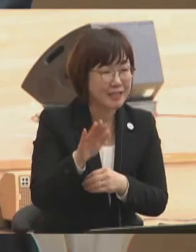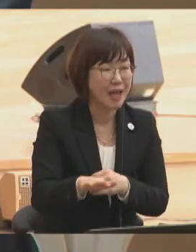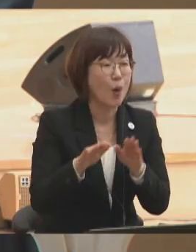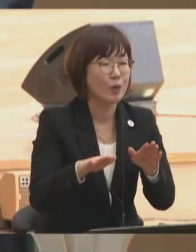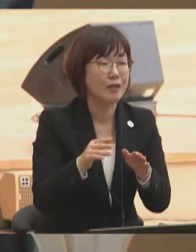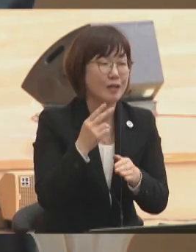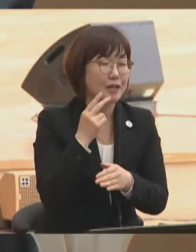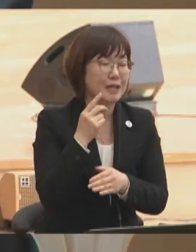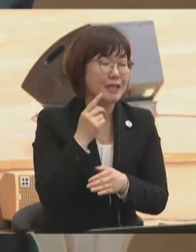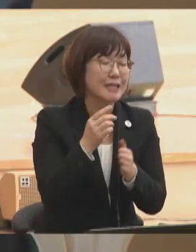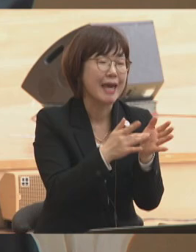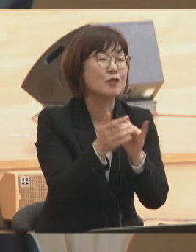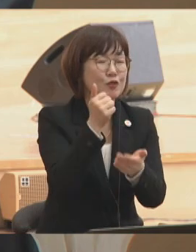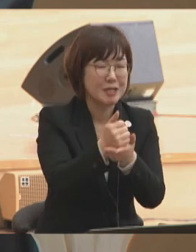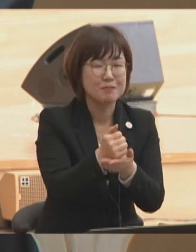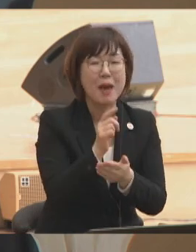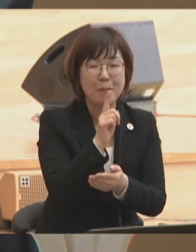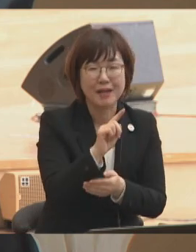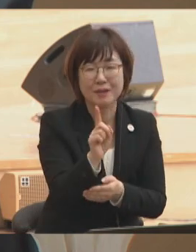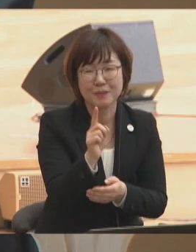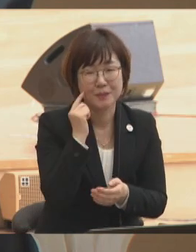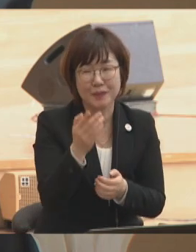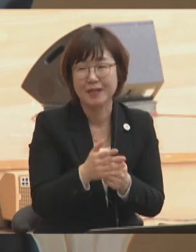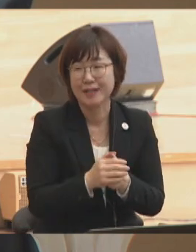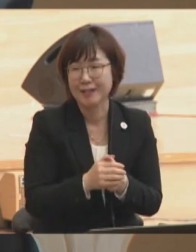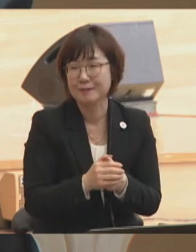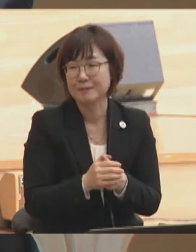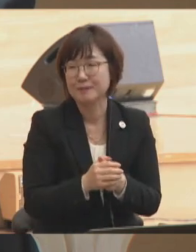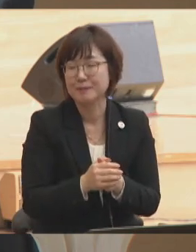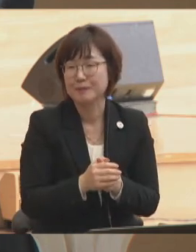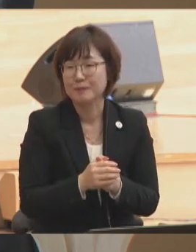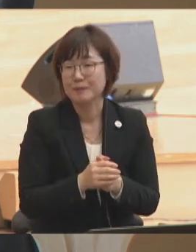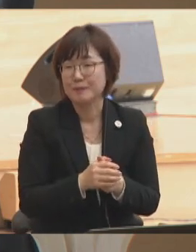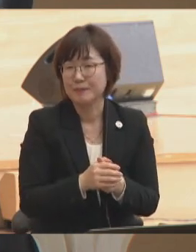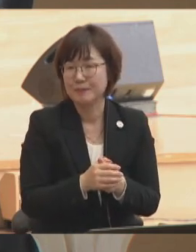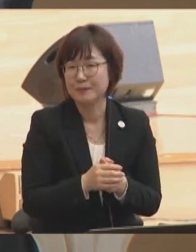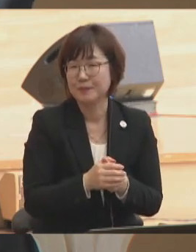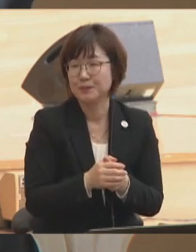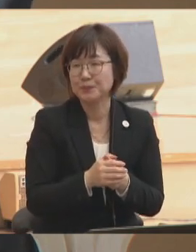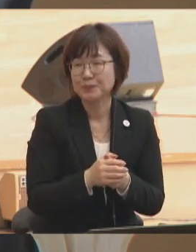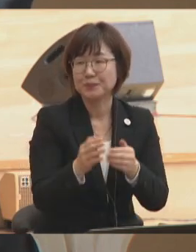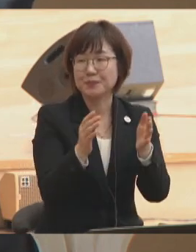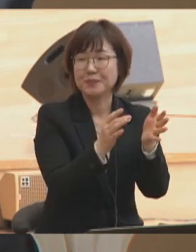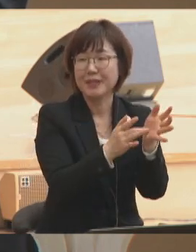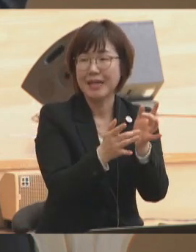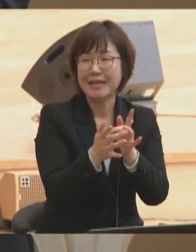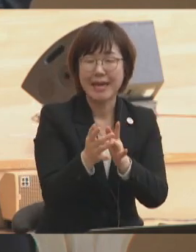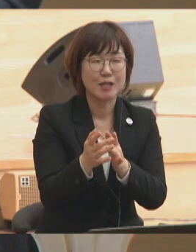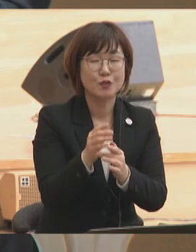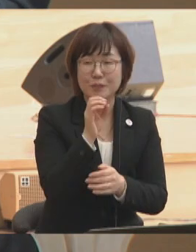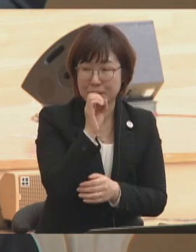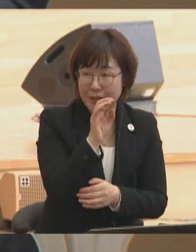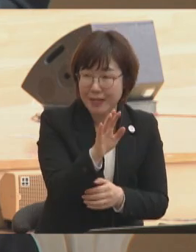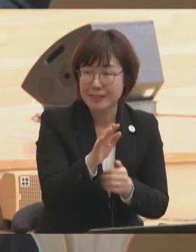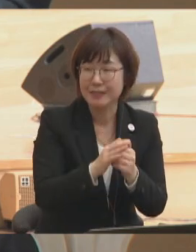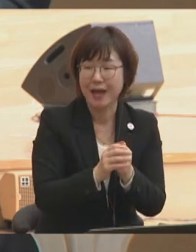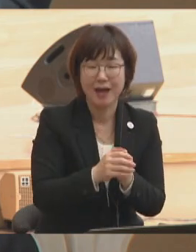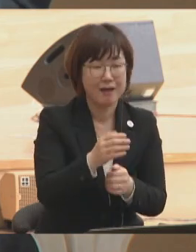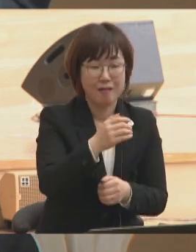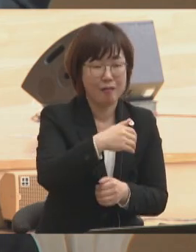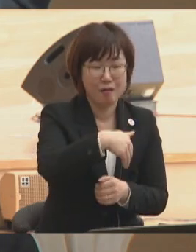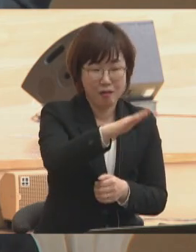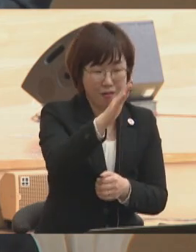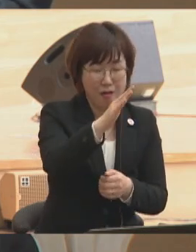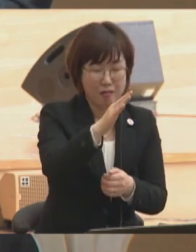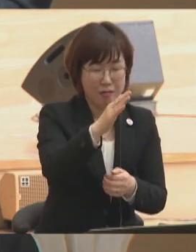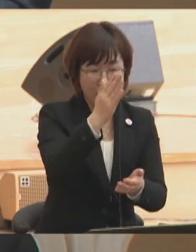자 똑띠 한번 읽어봅시다. 자, 뭐라고 말한가? 자, 같이 예수께서 시작. 예수께서 이르시되